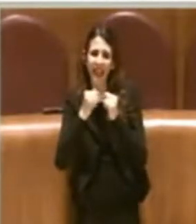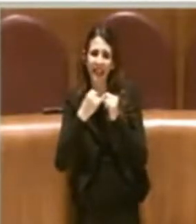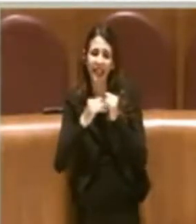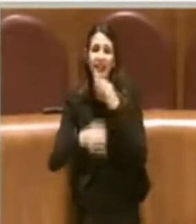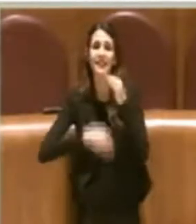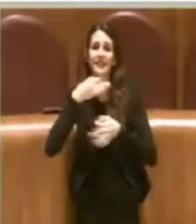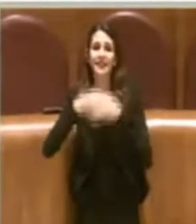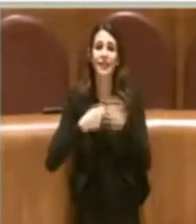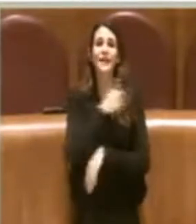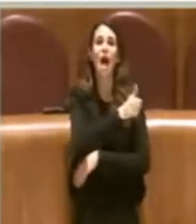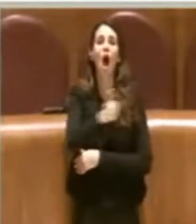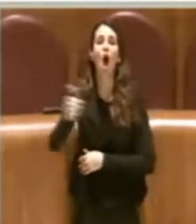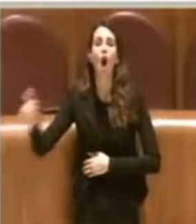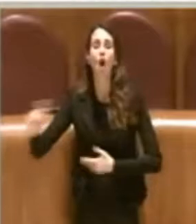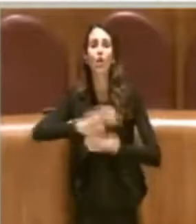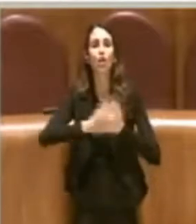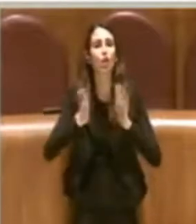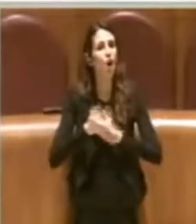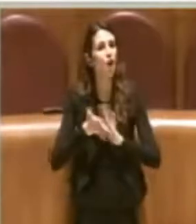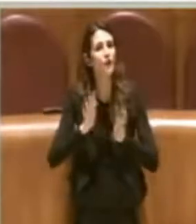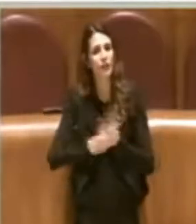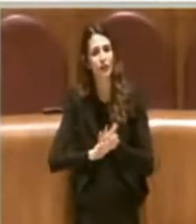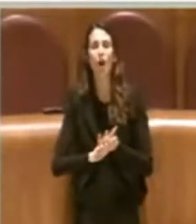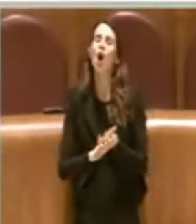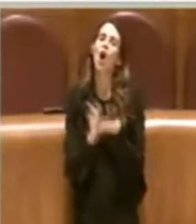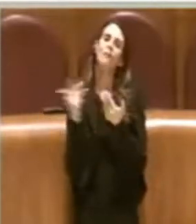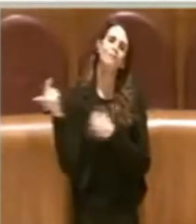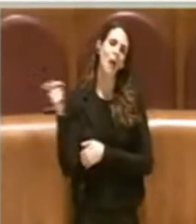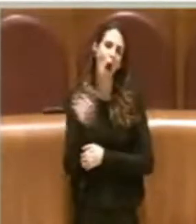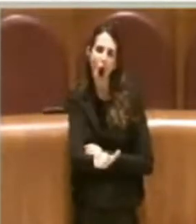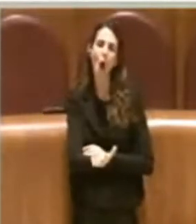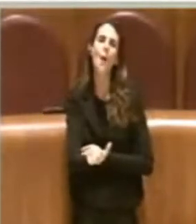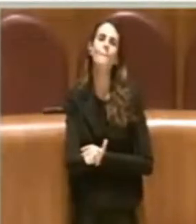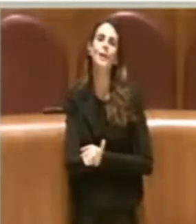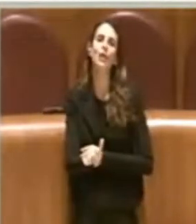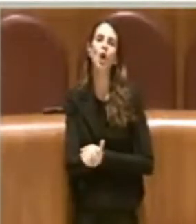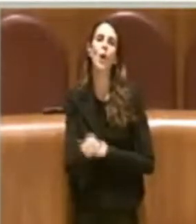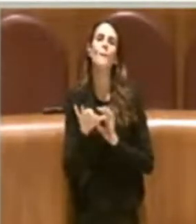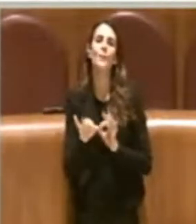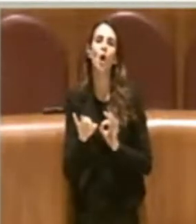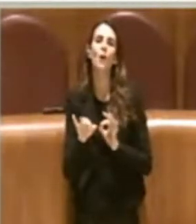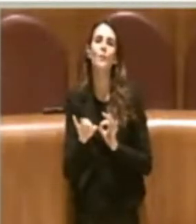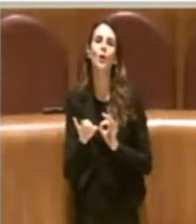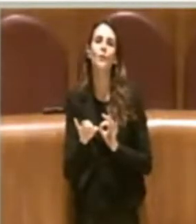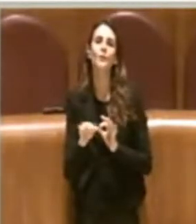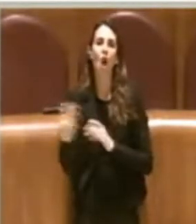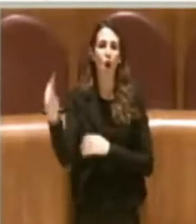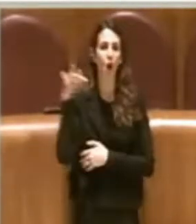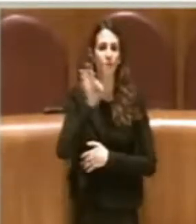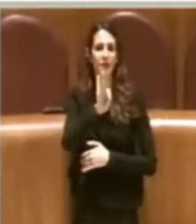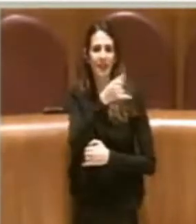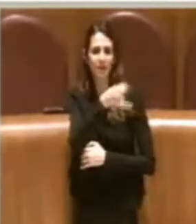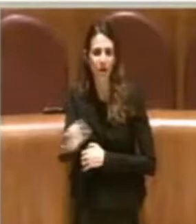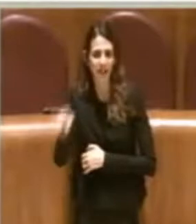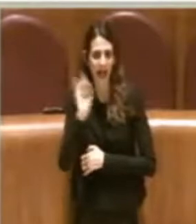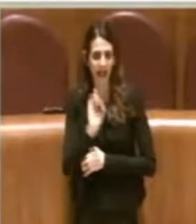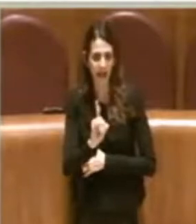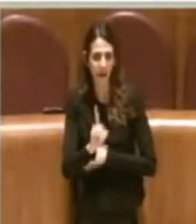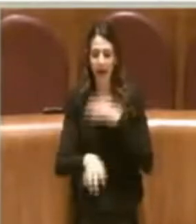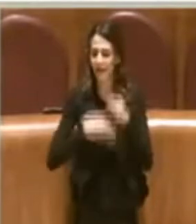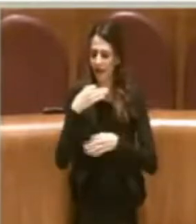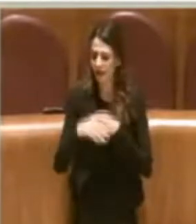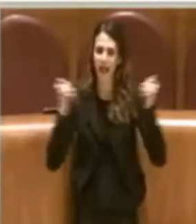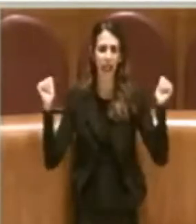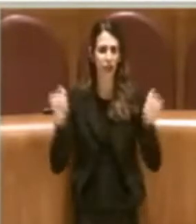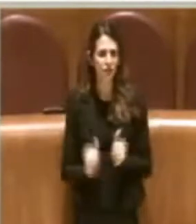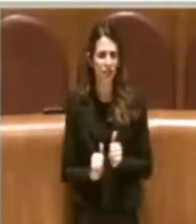convenzione si sappia quali sono le opere ad esse collegate, quindi il cittadino che abita nel